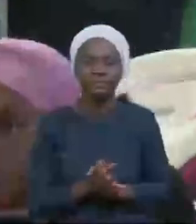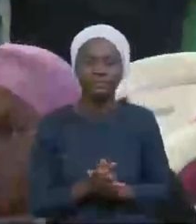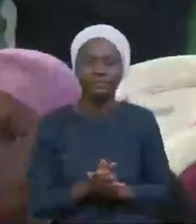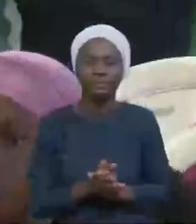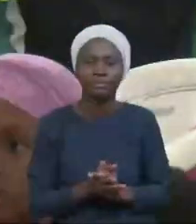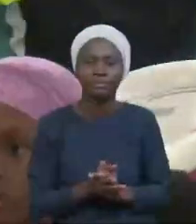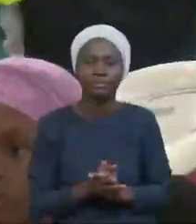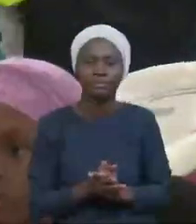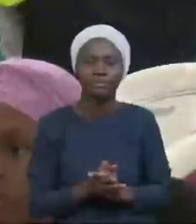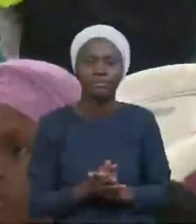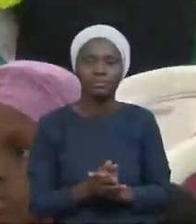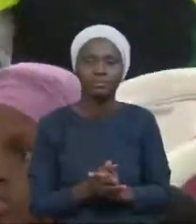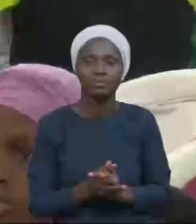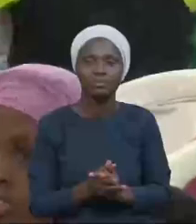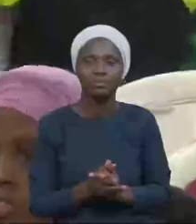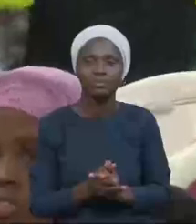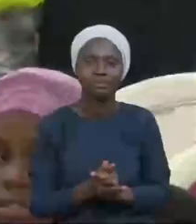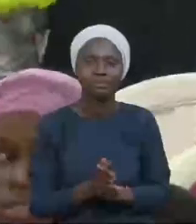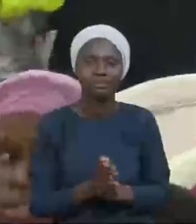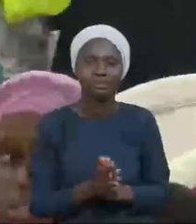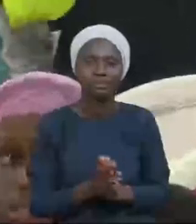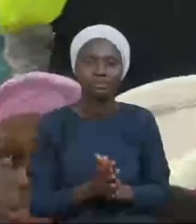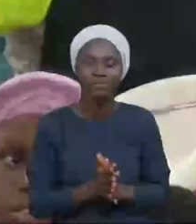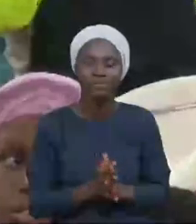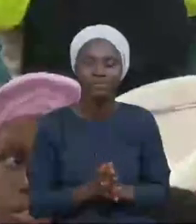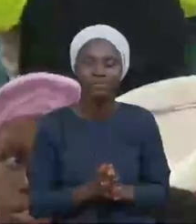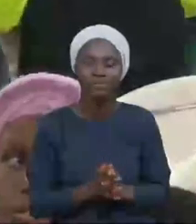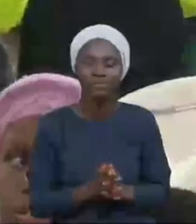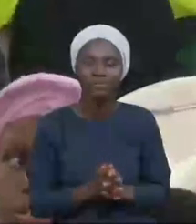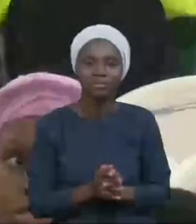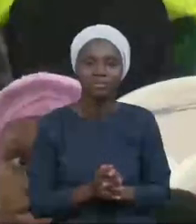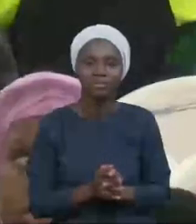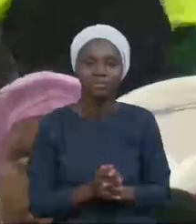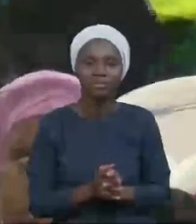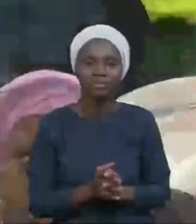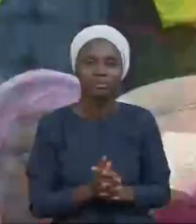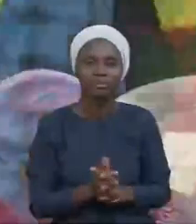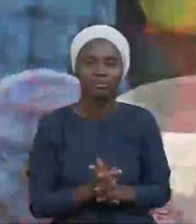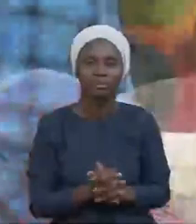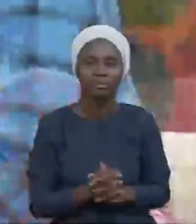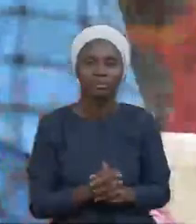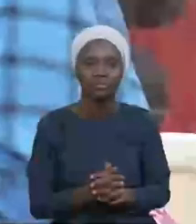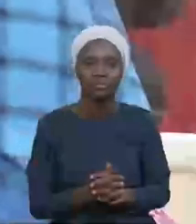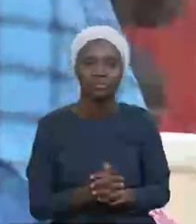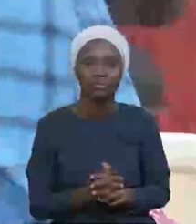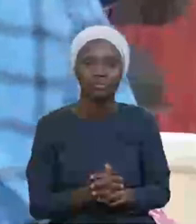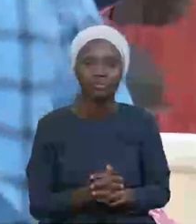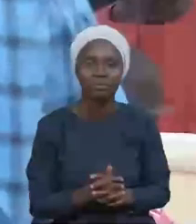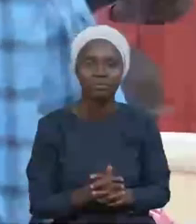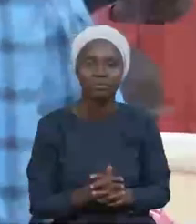Partout où vous êtes, dans nos pays, dans nos nations, occupons-nous rapidement de ceux qui ont levé les mains.